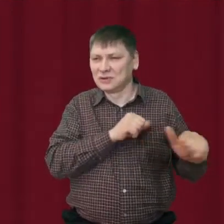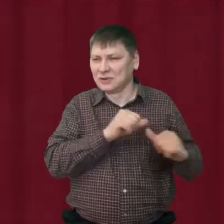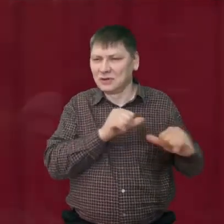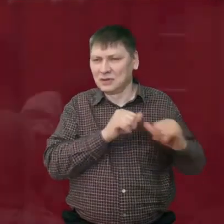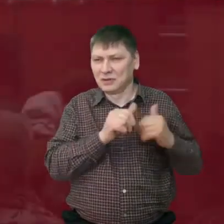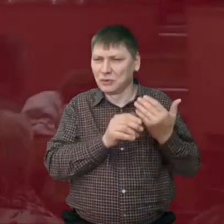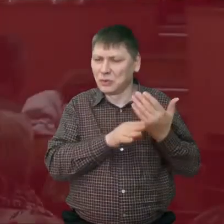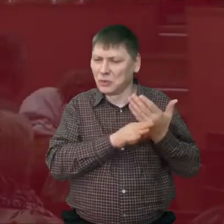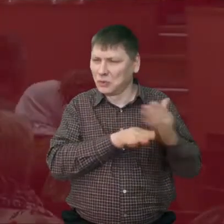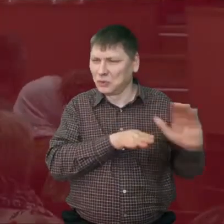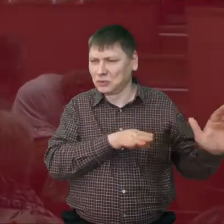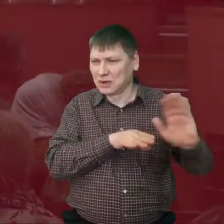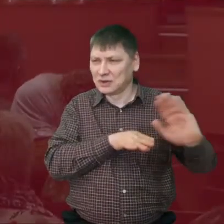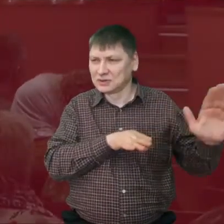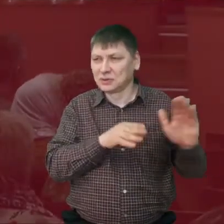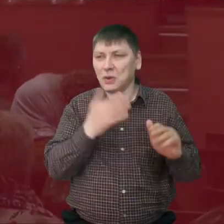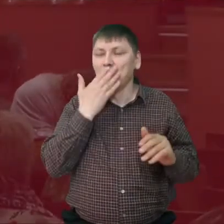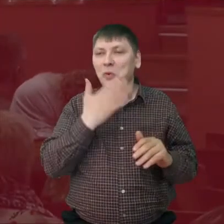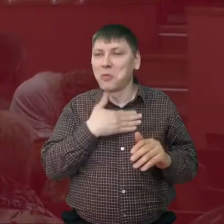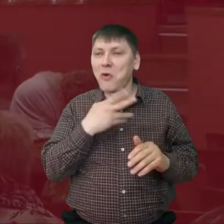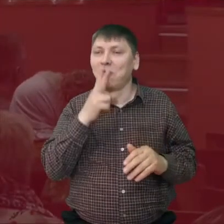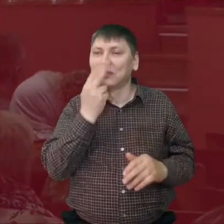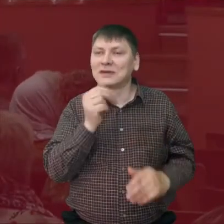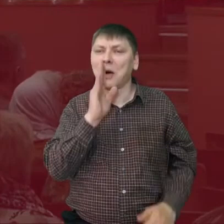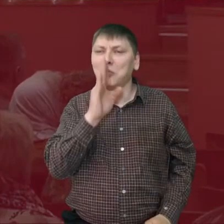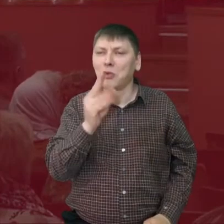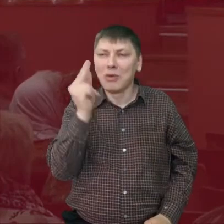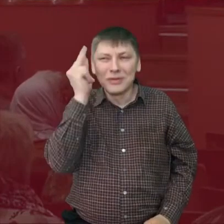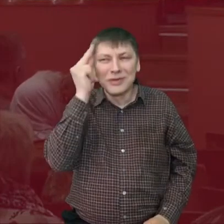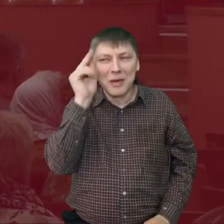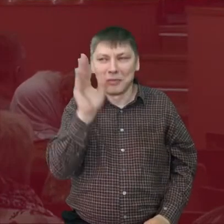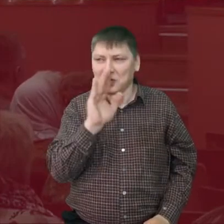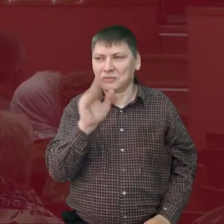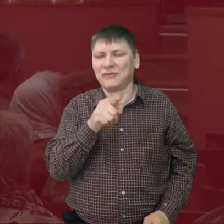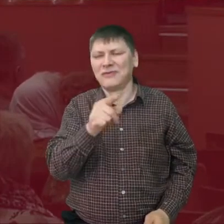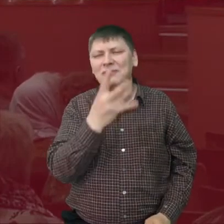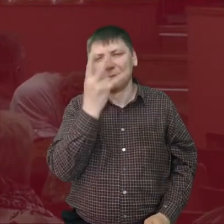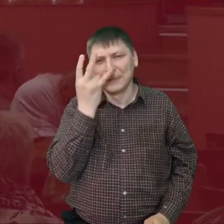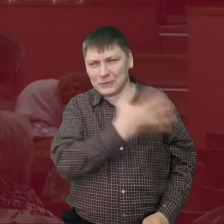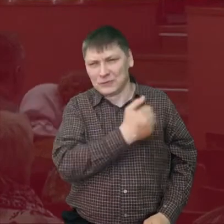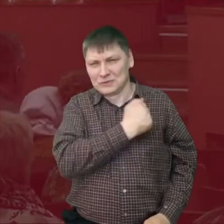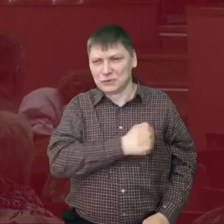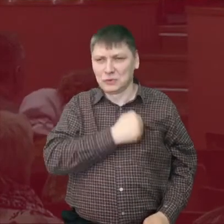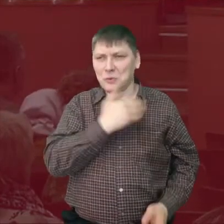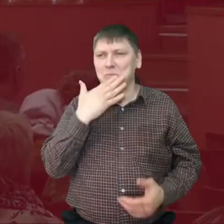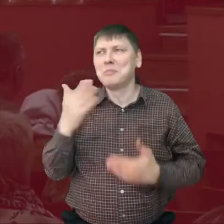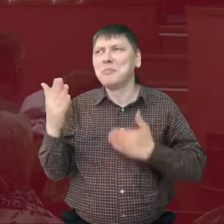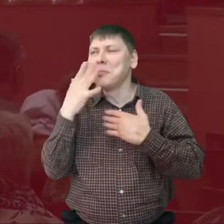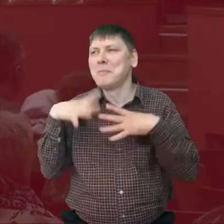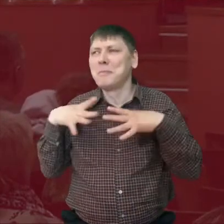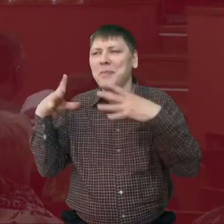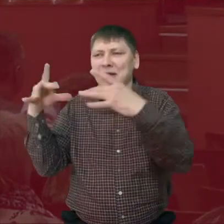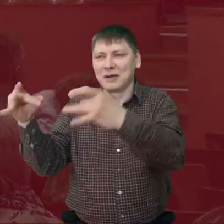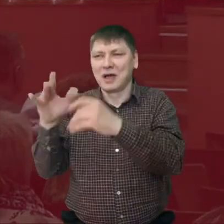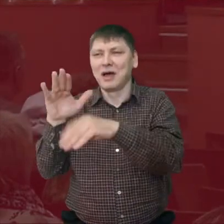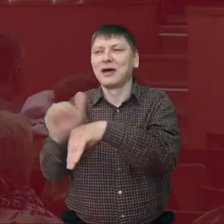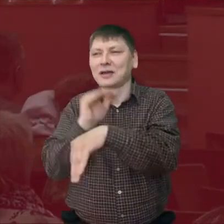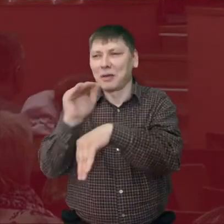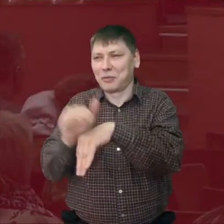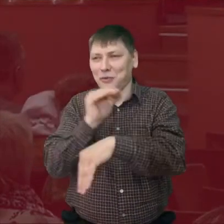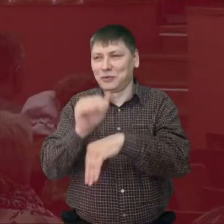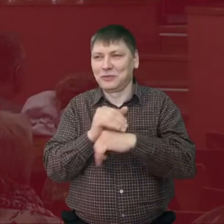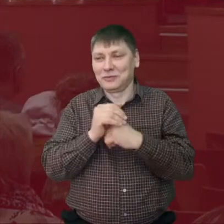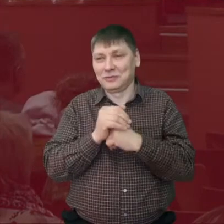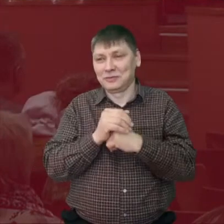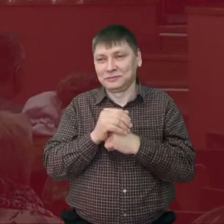стих. «Любовь да будет непритворна. Отвращайтесь зла, прилепляйтесь к добру». Любовь выражается в